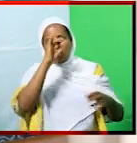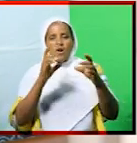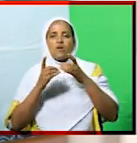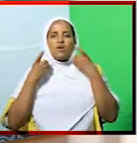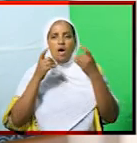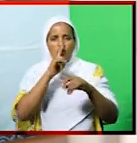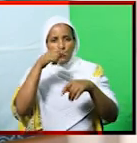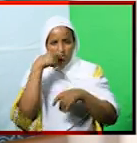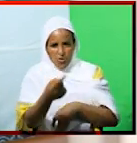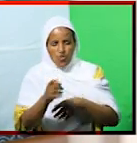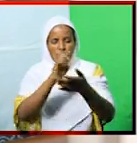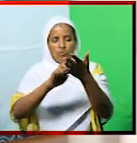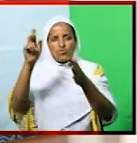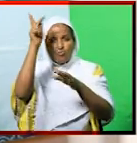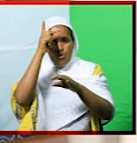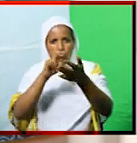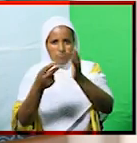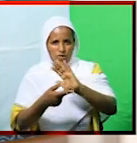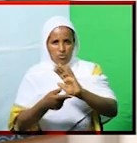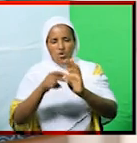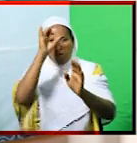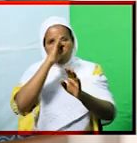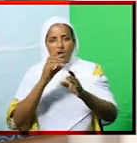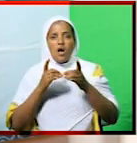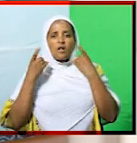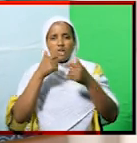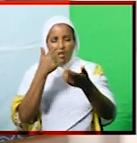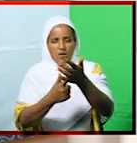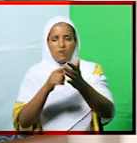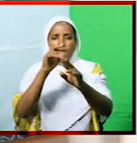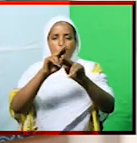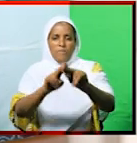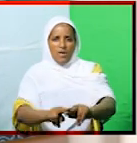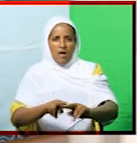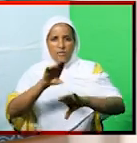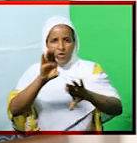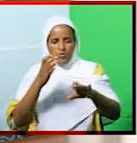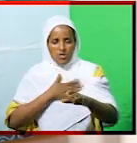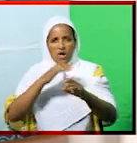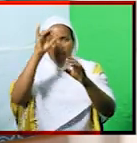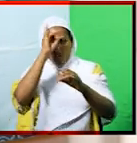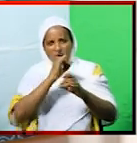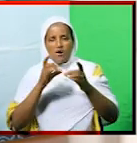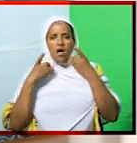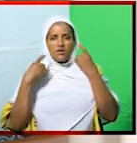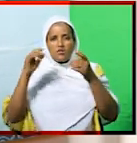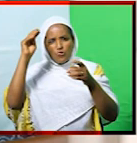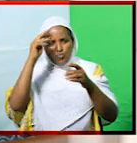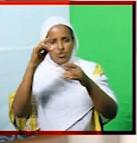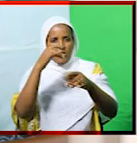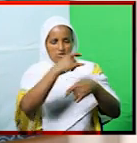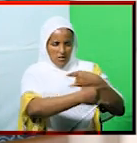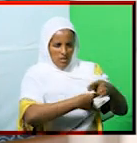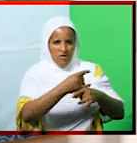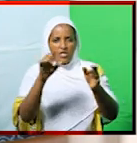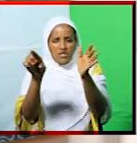ተናግሮታል። ዕንባቆም ምዕራፍ 3 ላይ ፈለግሰ ይሰጥቃለ ምድር፣ ካንተ የሚገኘው ምንጭ አለቱን ይሰነጥቃል ይላል። ያ ደሙ